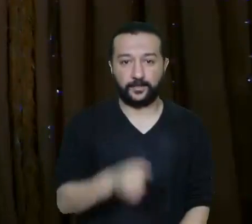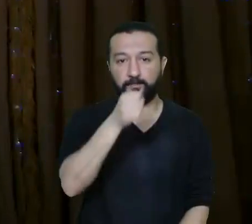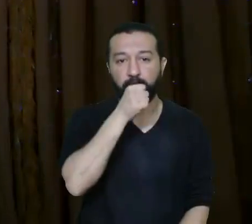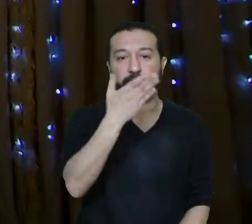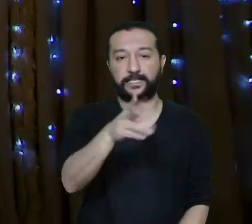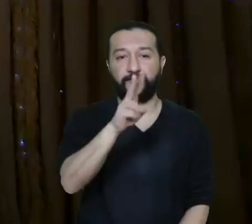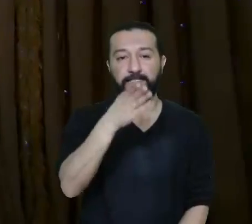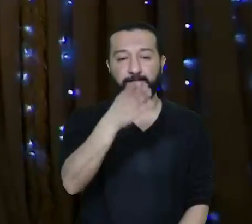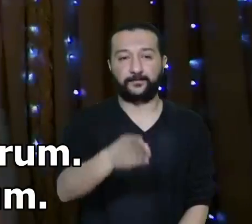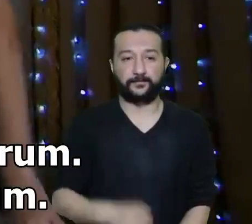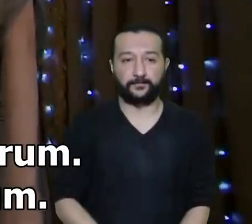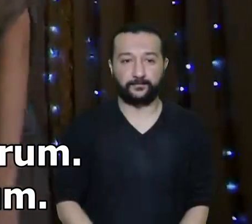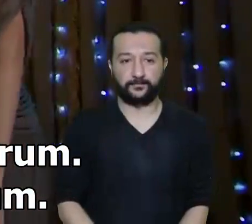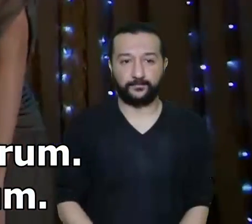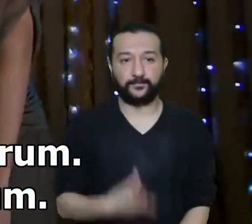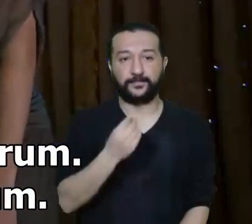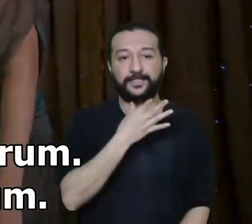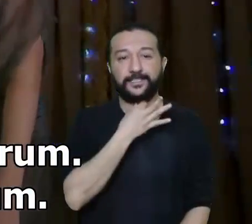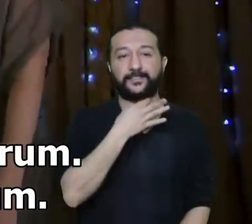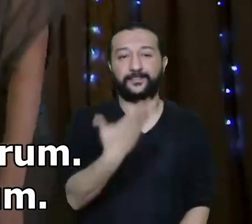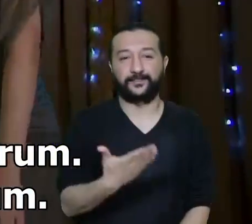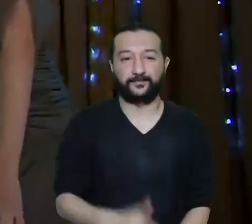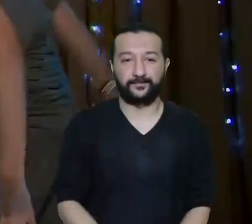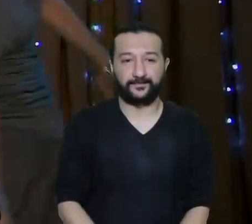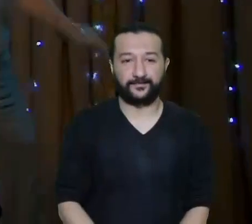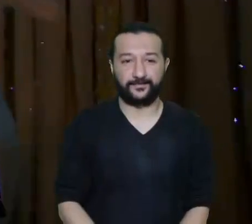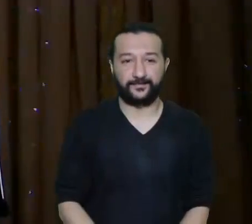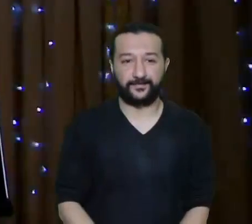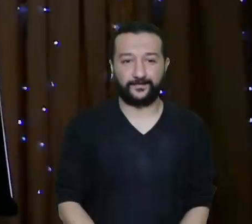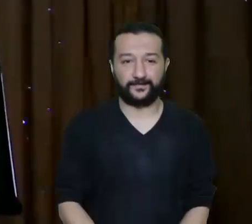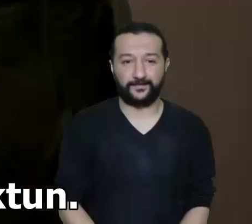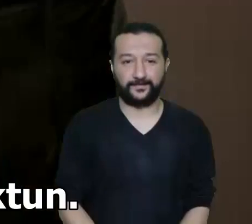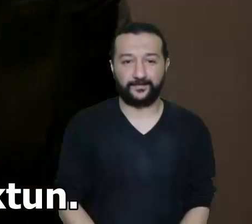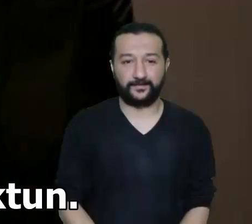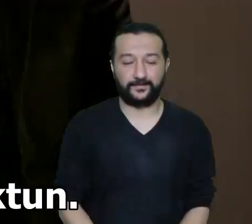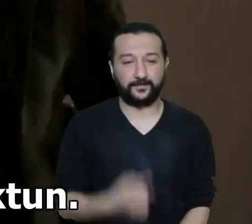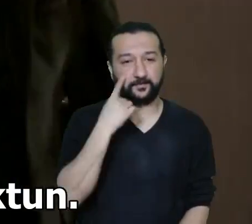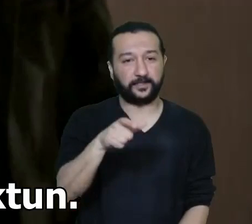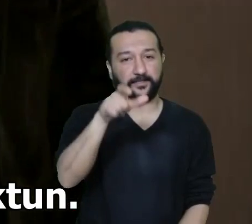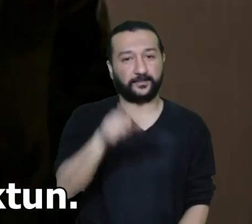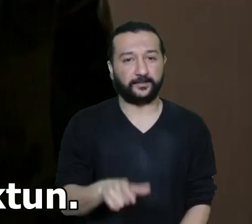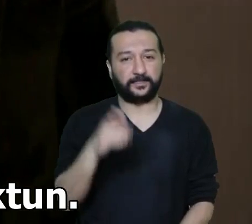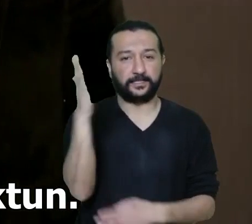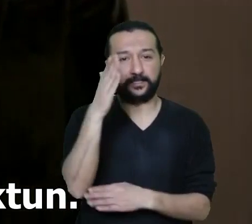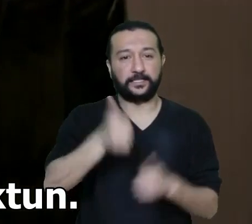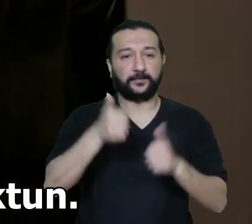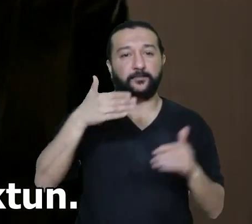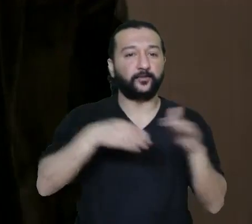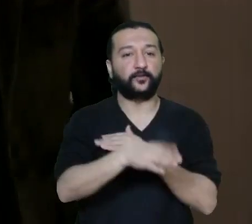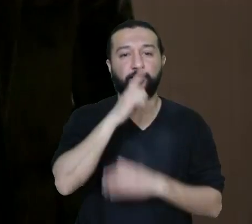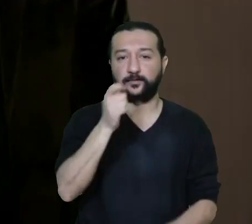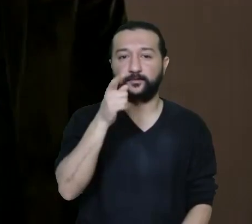Mikrofon sende Veysel. Teşekkür ederim. Takım elbise, mor gömlek, çizgili kravat. Ya bu dana zoru yarışmaya